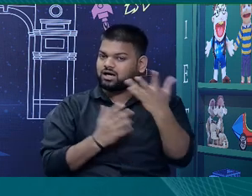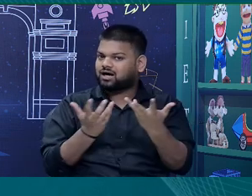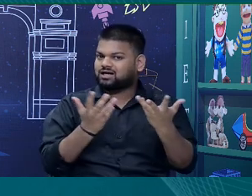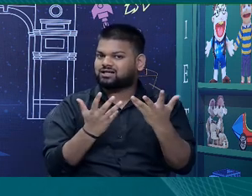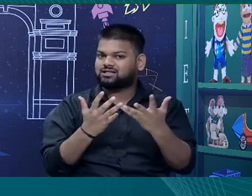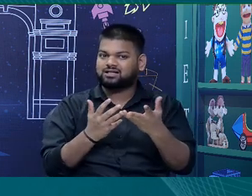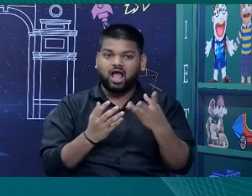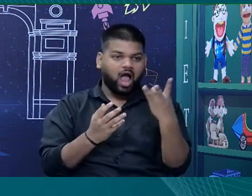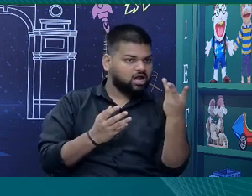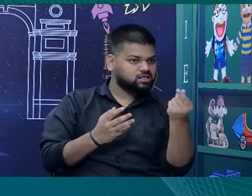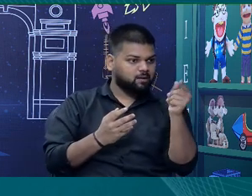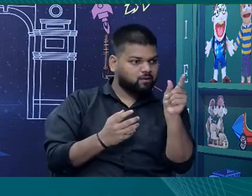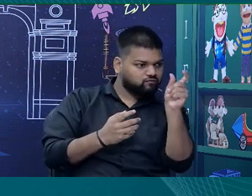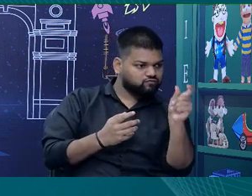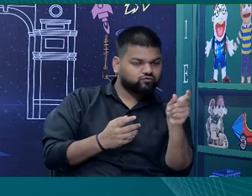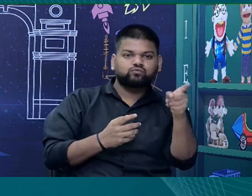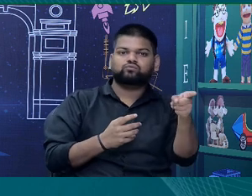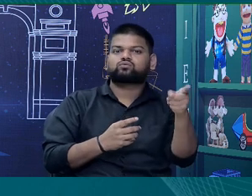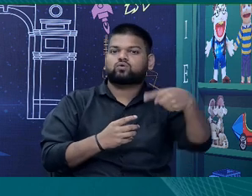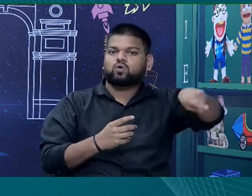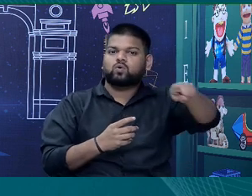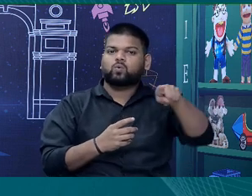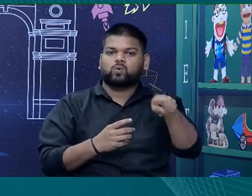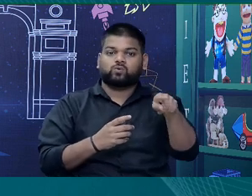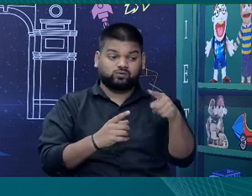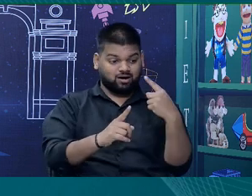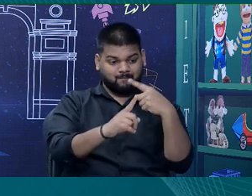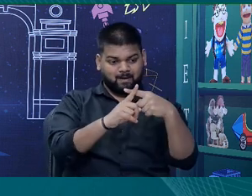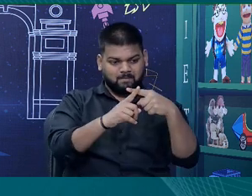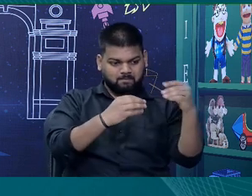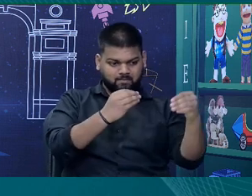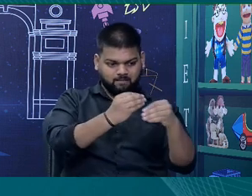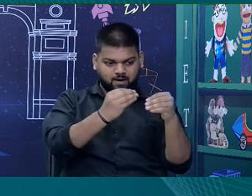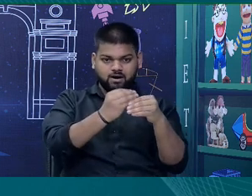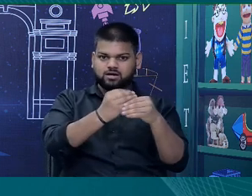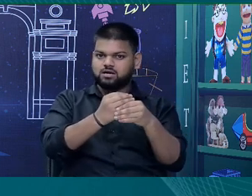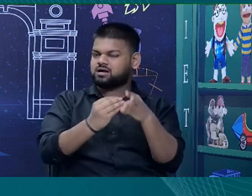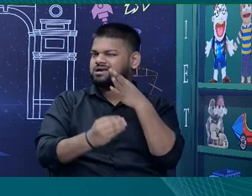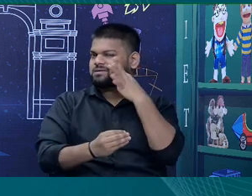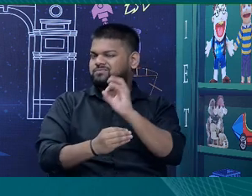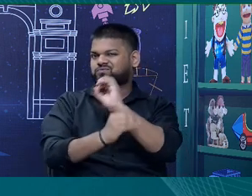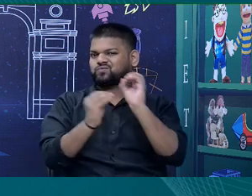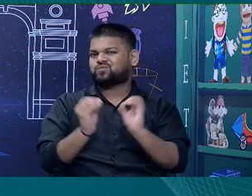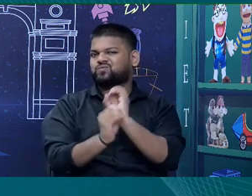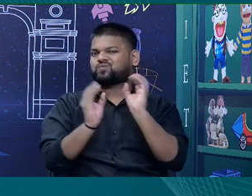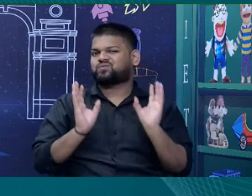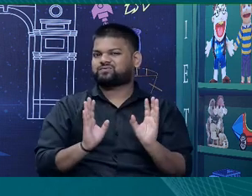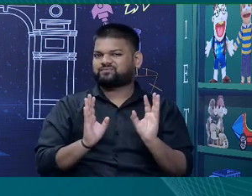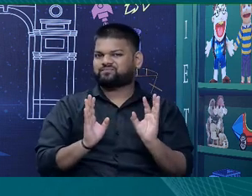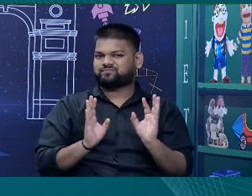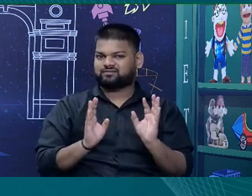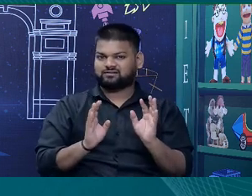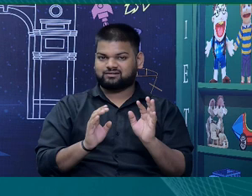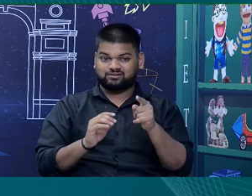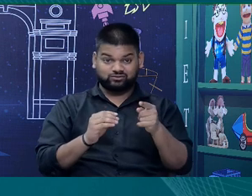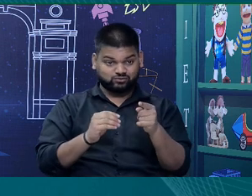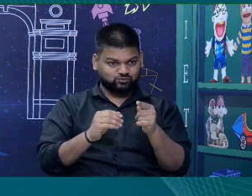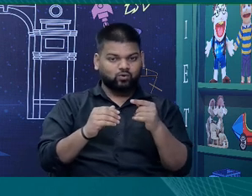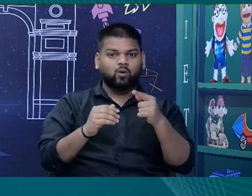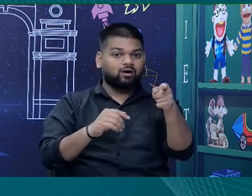टर्म्स और दी ऑर्डर इन विच डी वैरियेबल्स आर मल्टीप्लाई इन डी टर्म्स दज नोट मटर इसको समझना के लिए अगर आप ऊपर एक एग्जांपल है